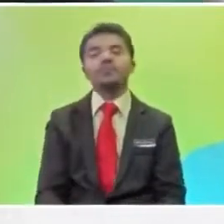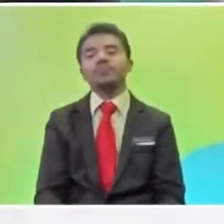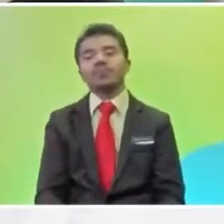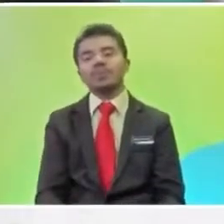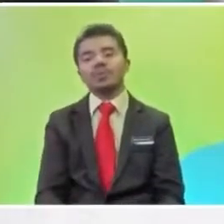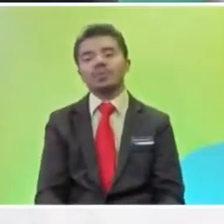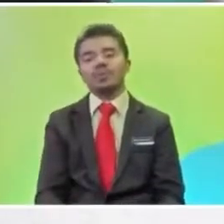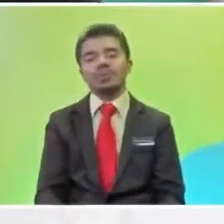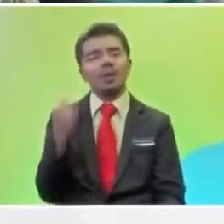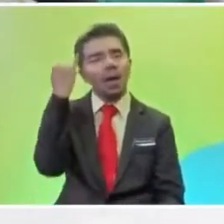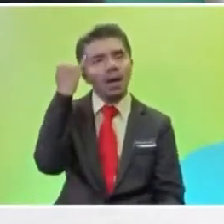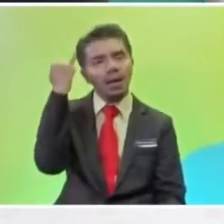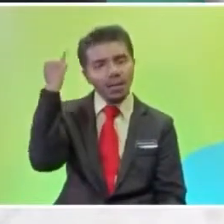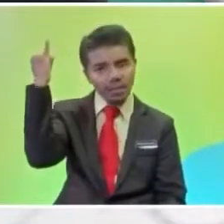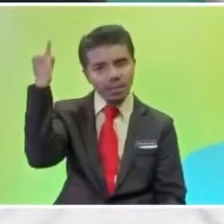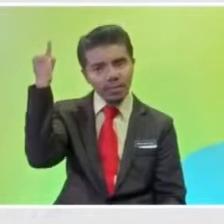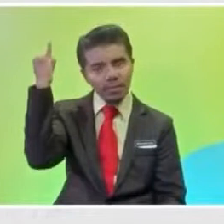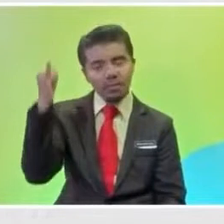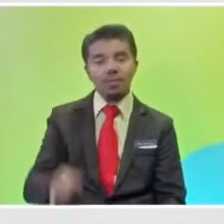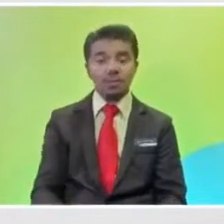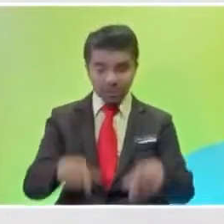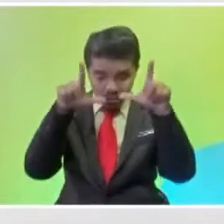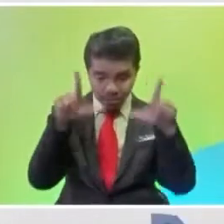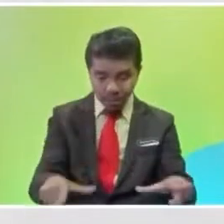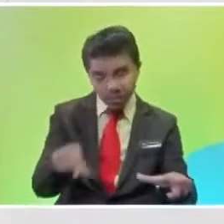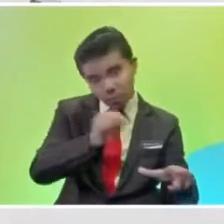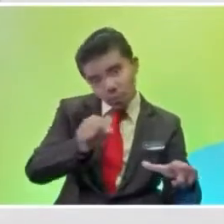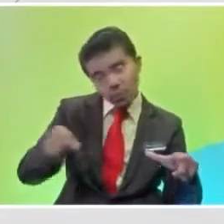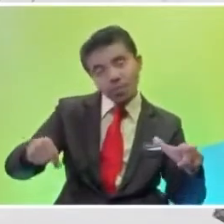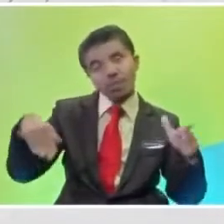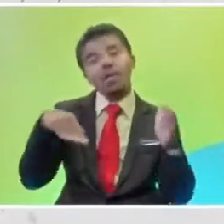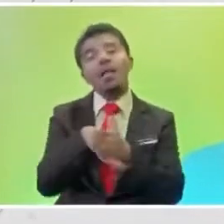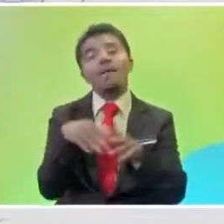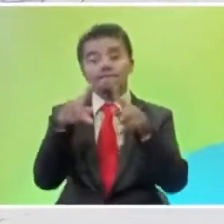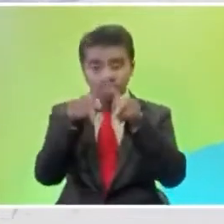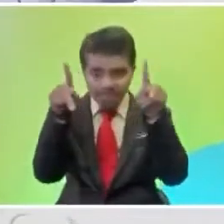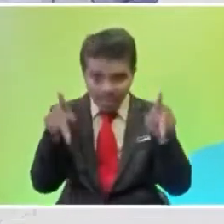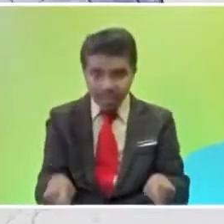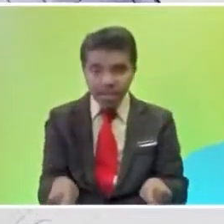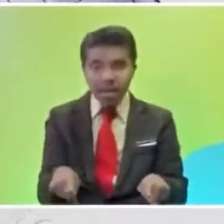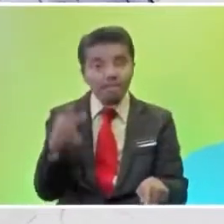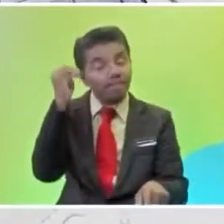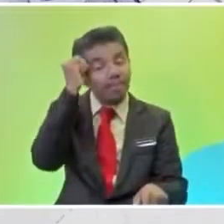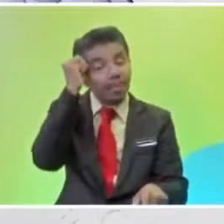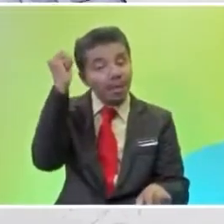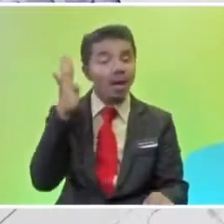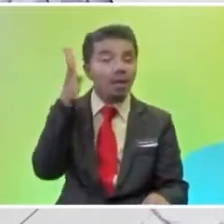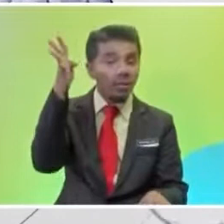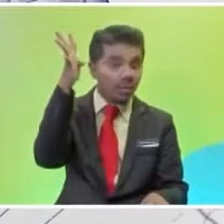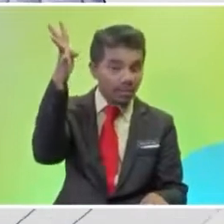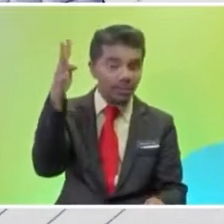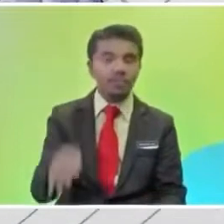jelemakkan di dalam satu peta Minda yang kreatif dekat situ kita melihat murid-murid ini sedang belajar dalam